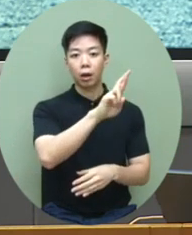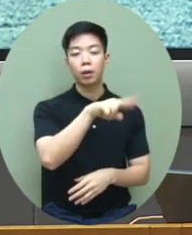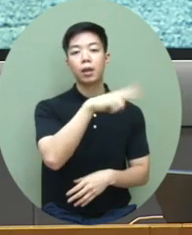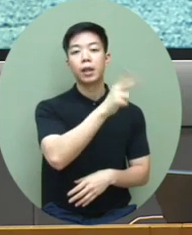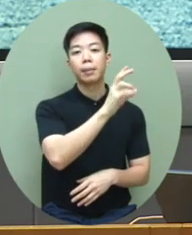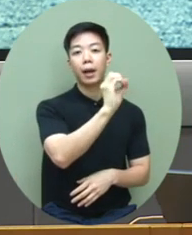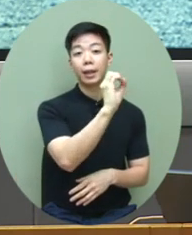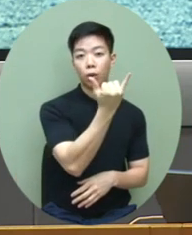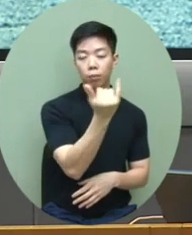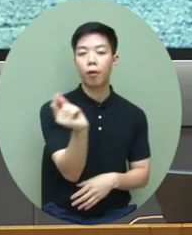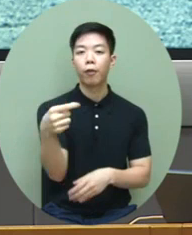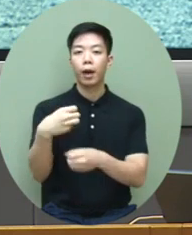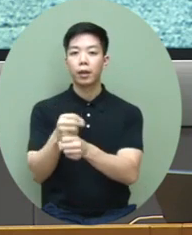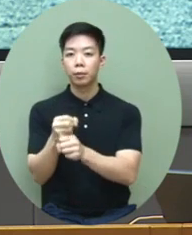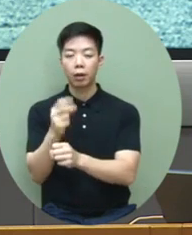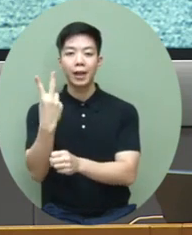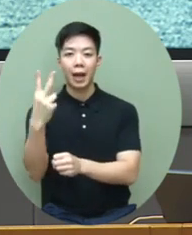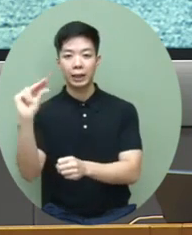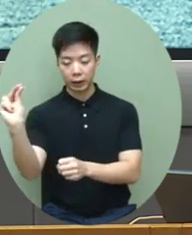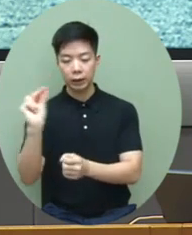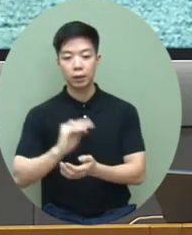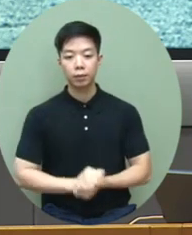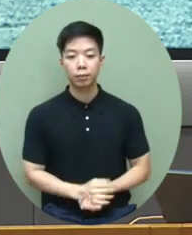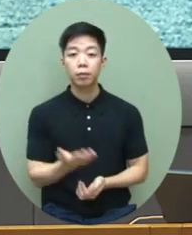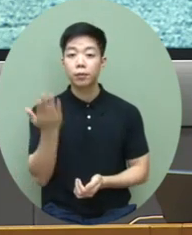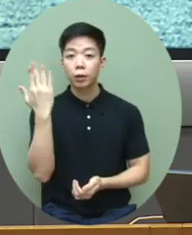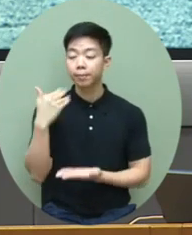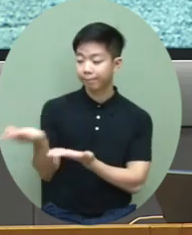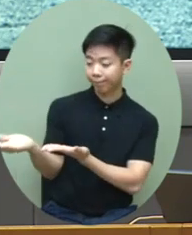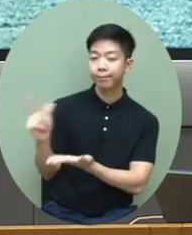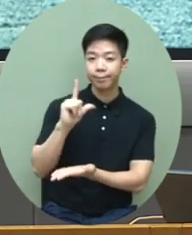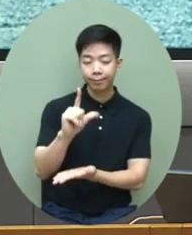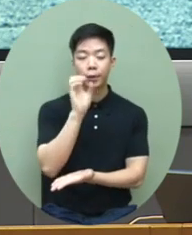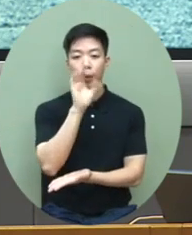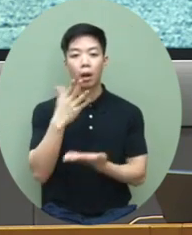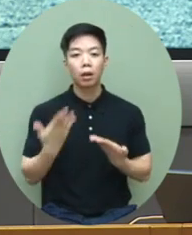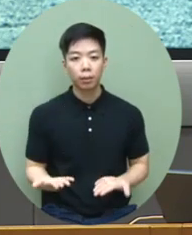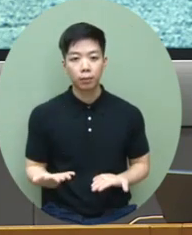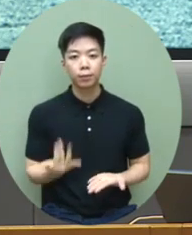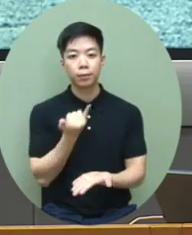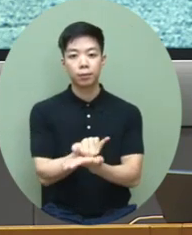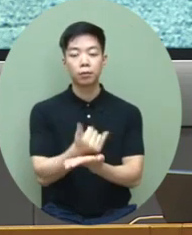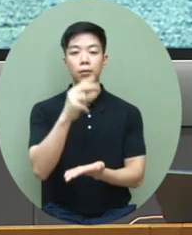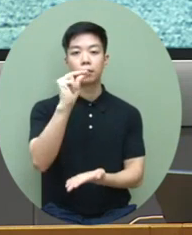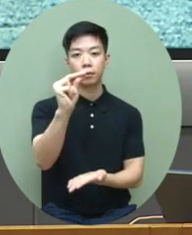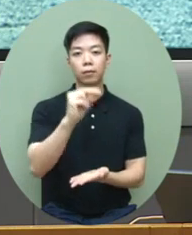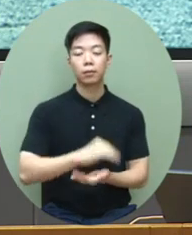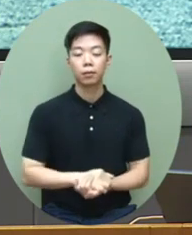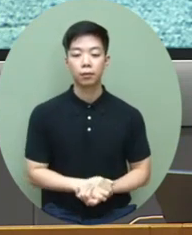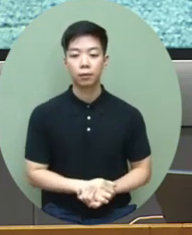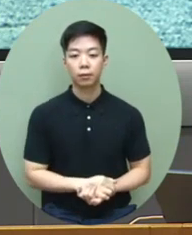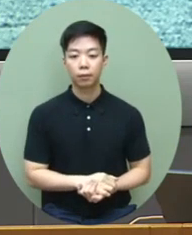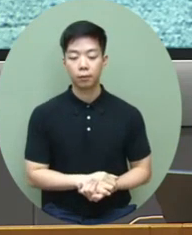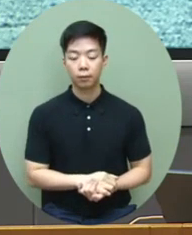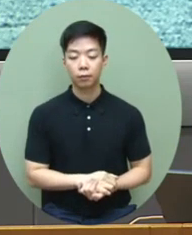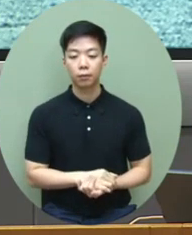宗和快速檢測27宗。剛才劉醫生都提過，我們今天有7宗的死亡個案情報，